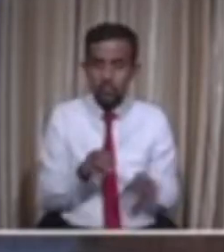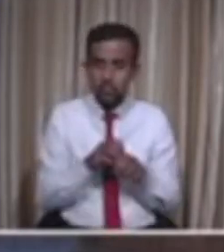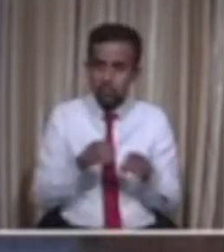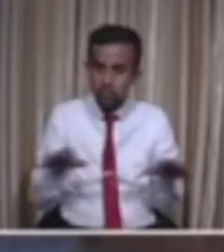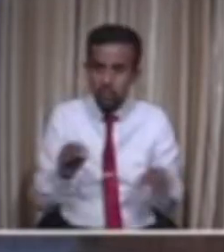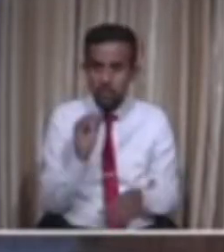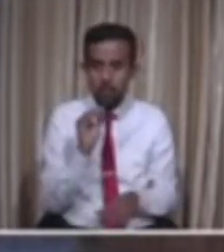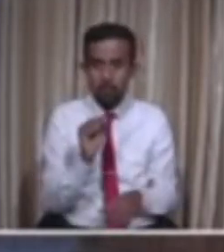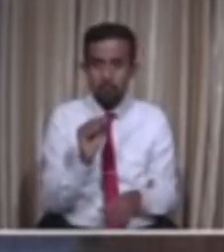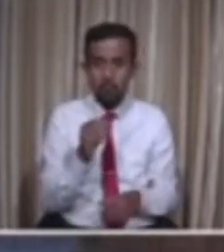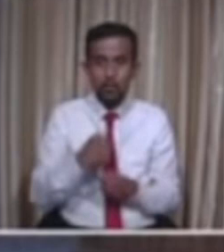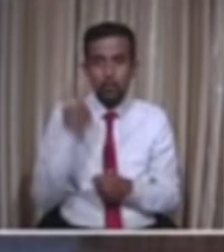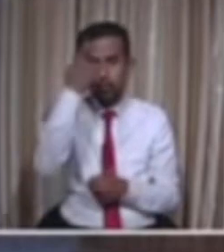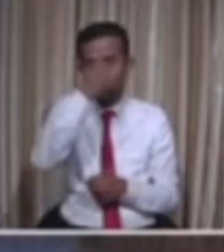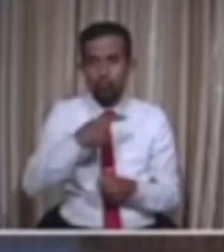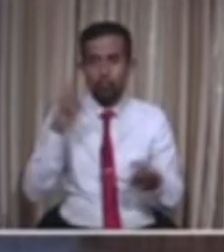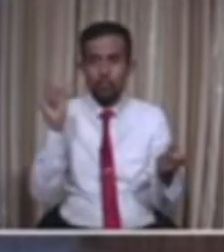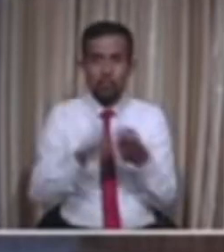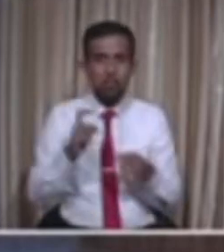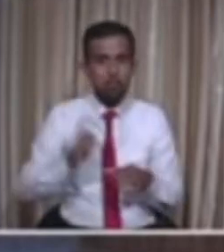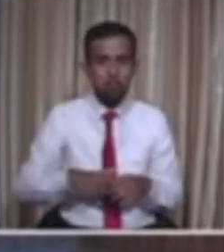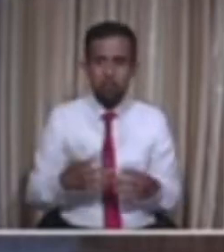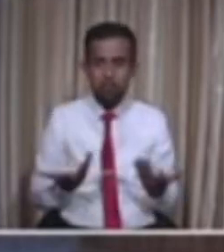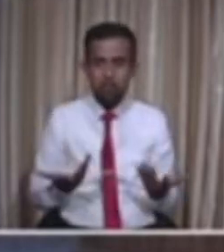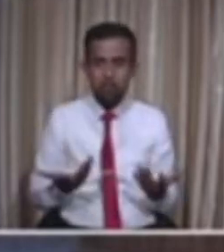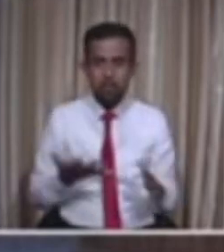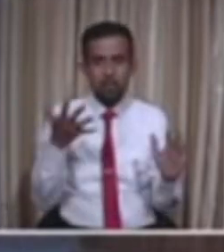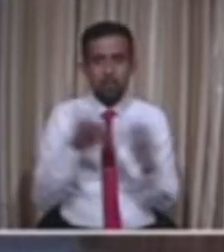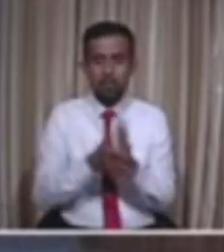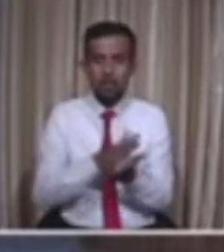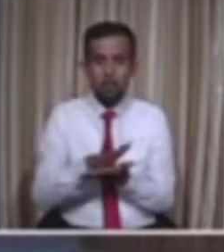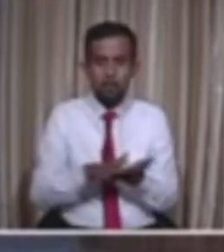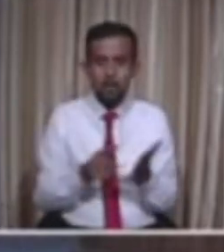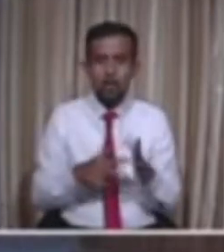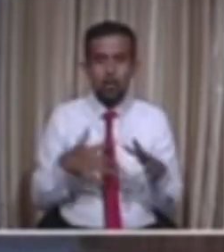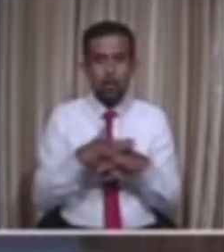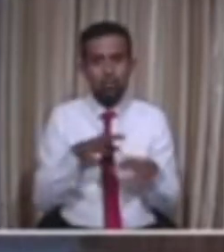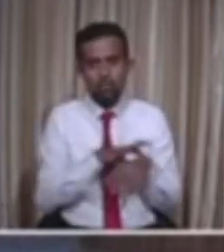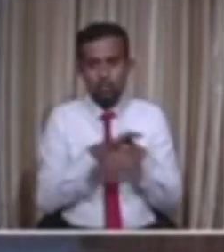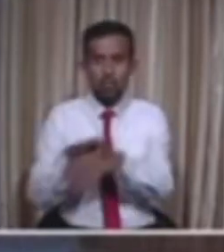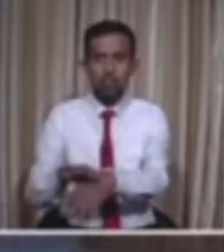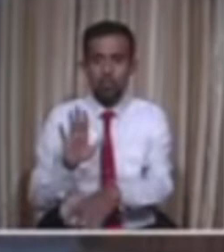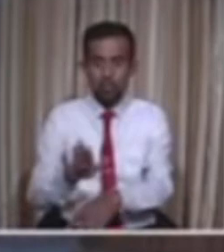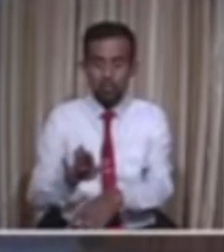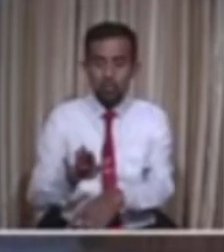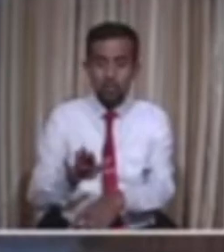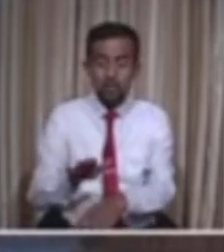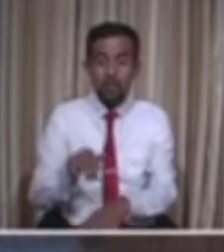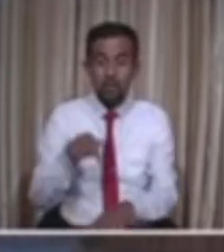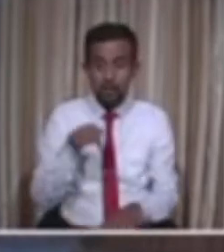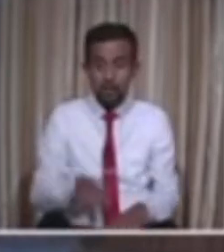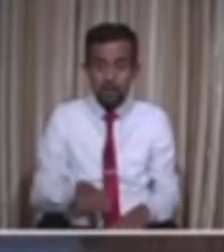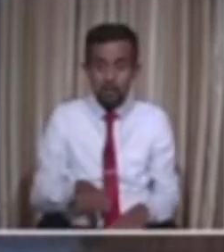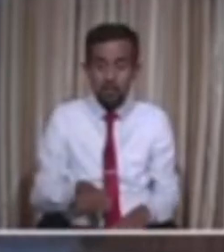mana. E golf esok ada kahapik ada prosesnya agne. Eka verdi karu pahdriu ma. Ni ti tiu degen none. Habai, eka tamai me.